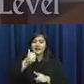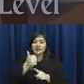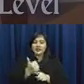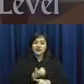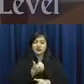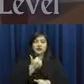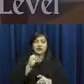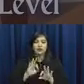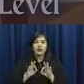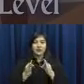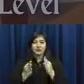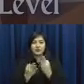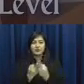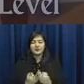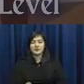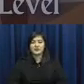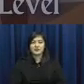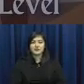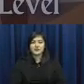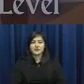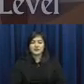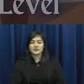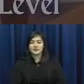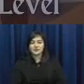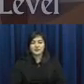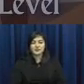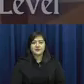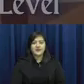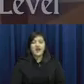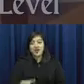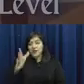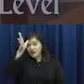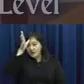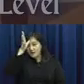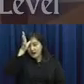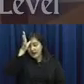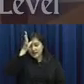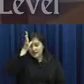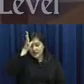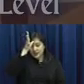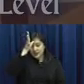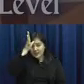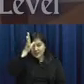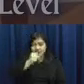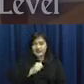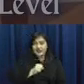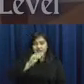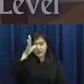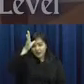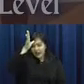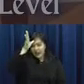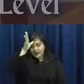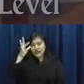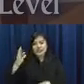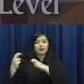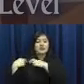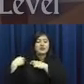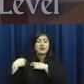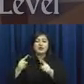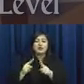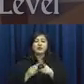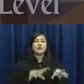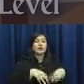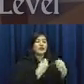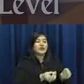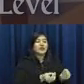ito, oh, Laurena Family. Itong ganito ito, Quaresma Family. Itong amen. Araw na ito, ganito, Senyo Family. Ganun